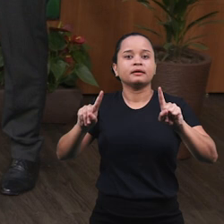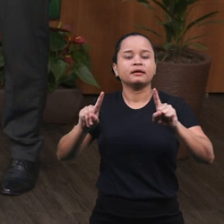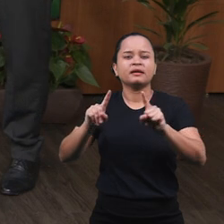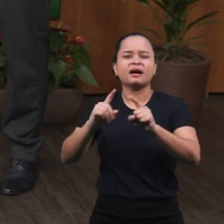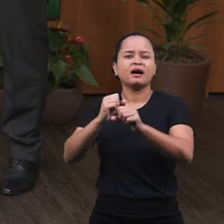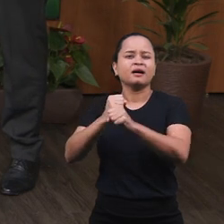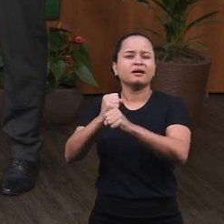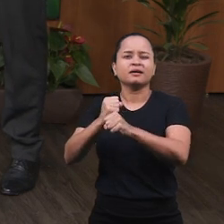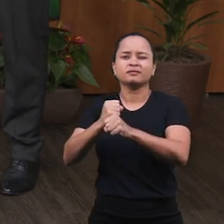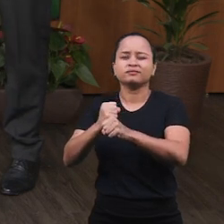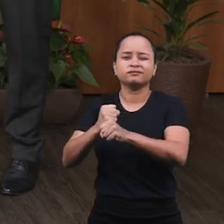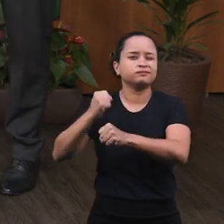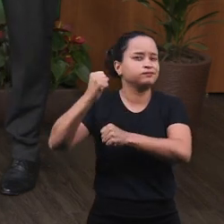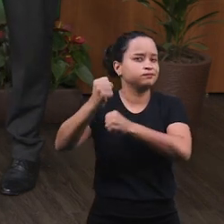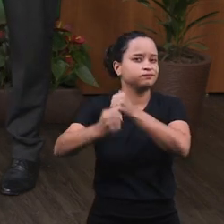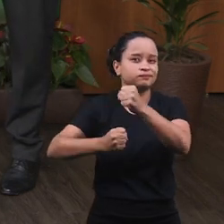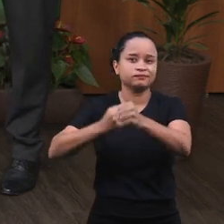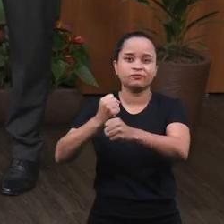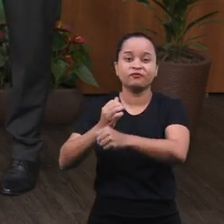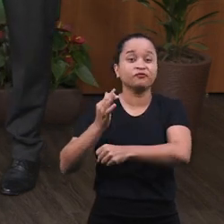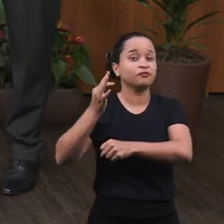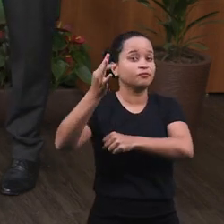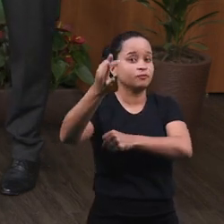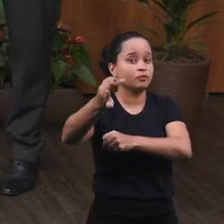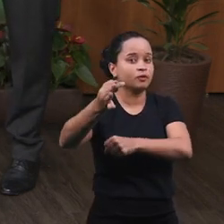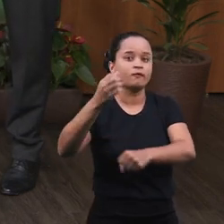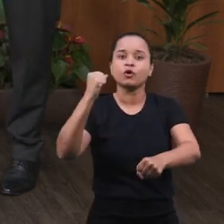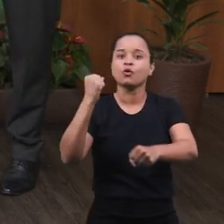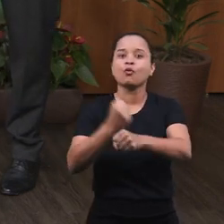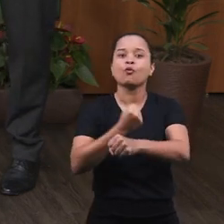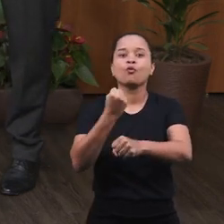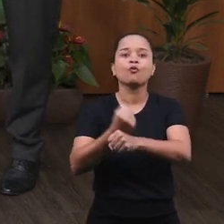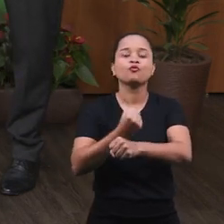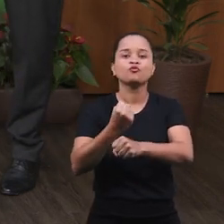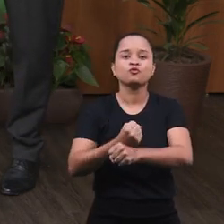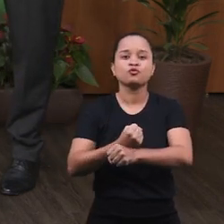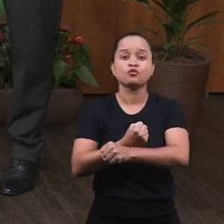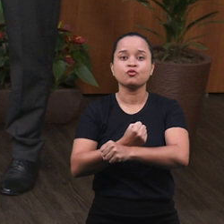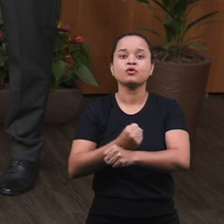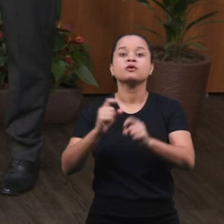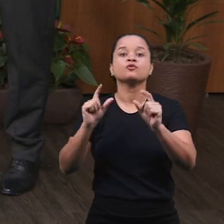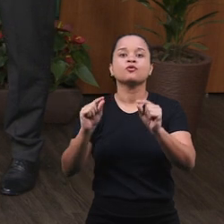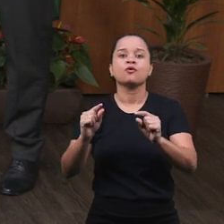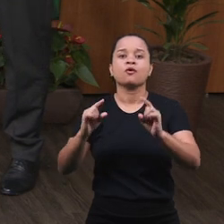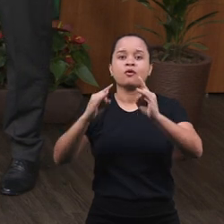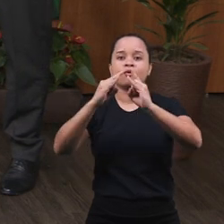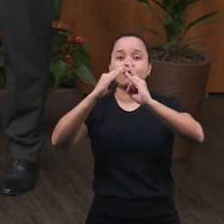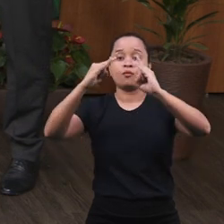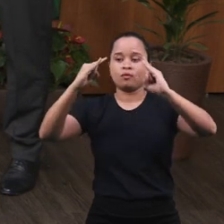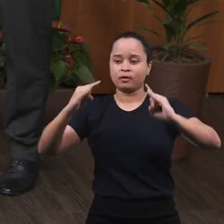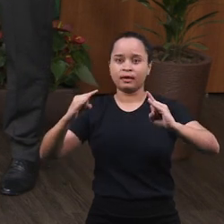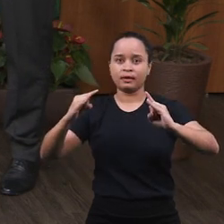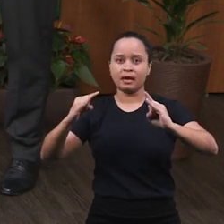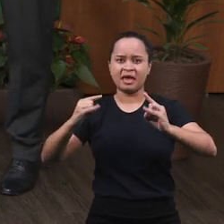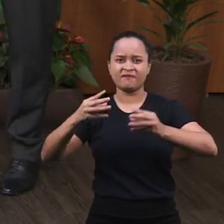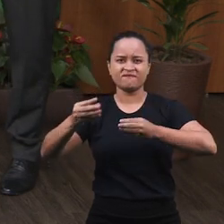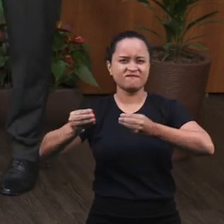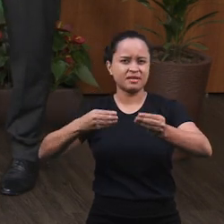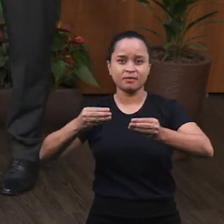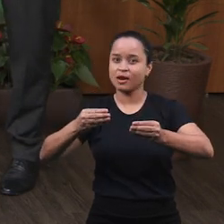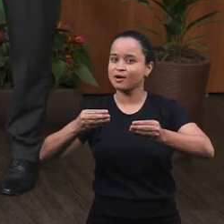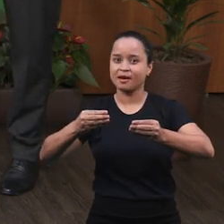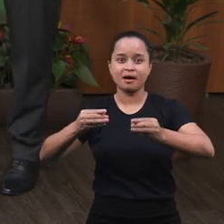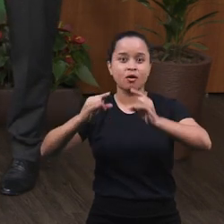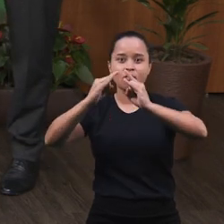un temple beaucoup d'années après, mais ce temple a été bâti par Salomon, le fils du roi